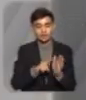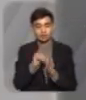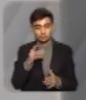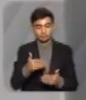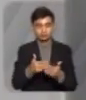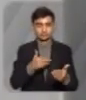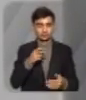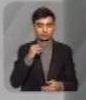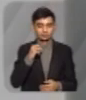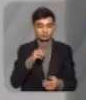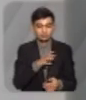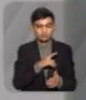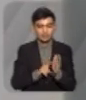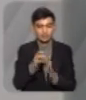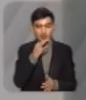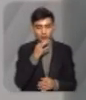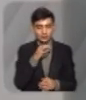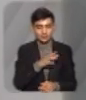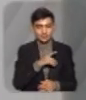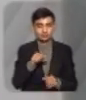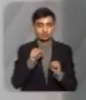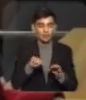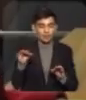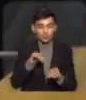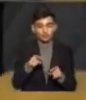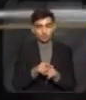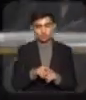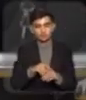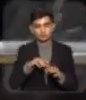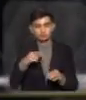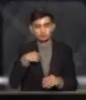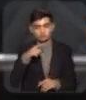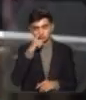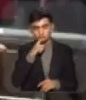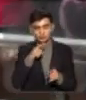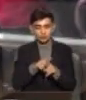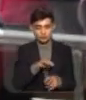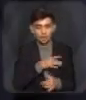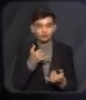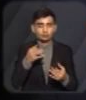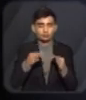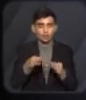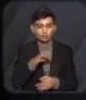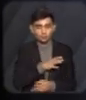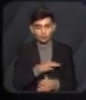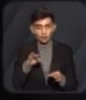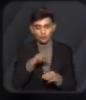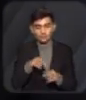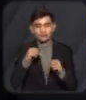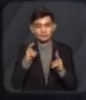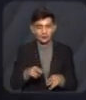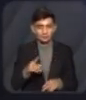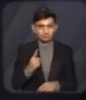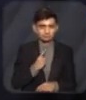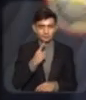кетті. Тіпті сотталушылардың қорғаушылары да бәрі аяқ асты болды деп аң-таң. Бүгінгі сот отырысында есікті арнайы